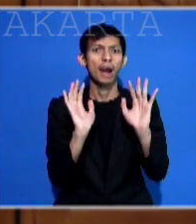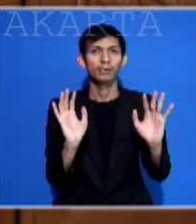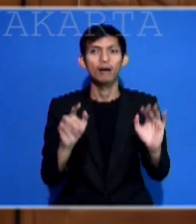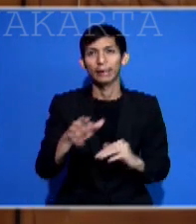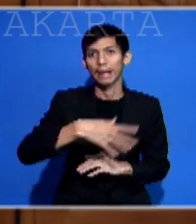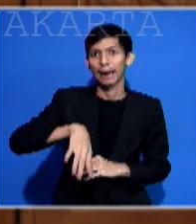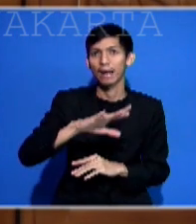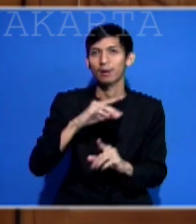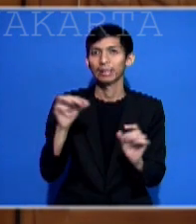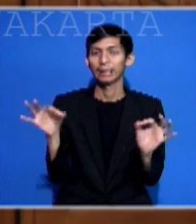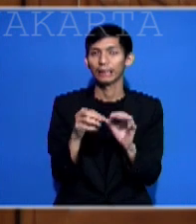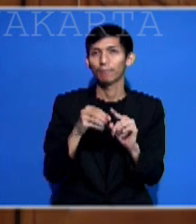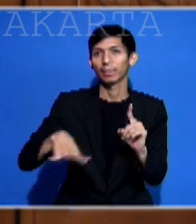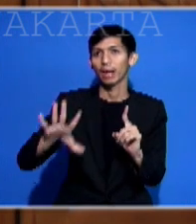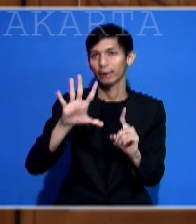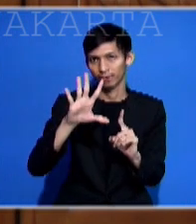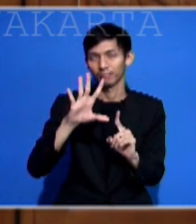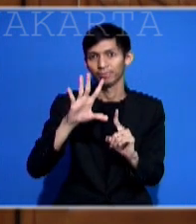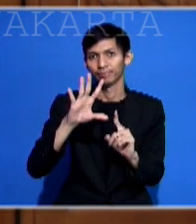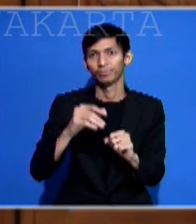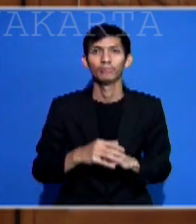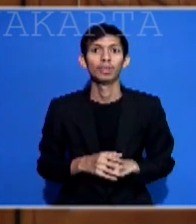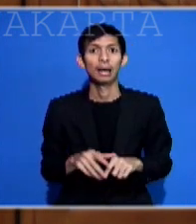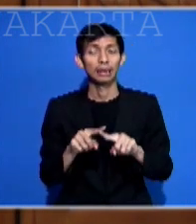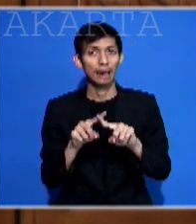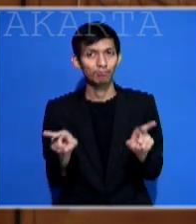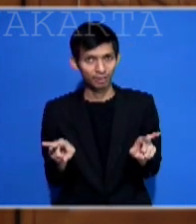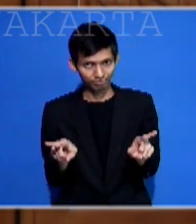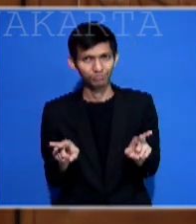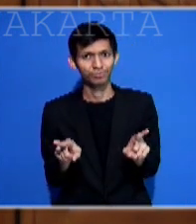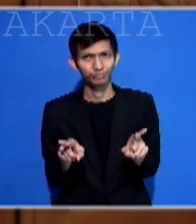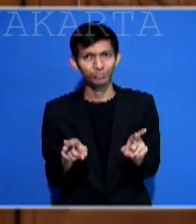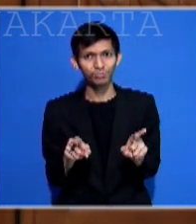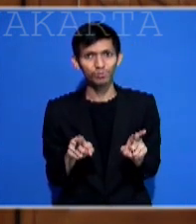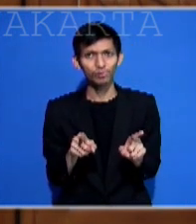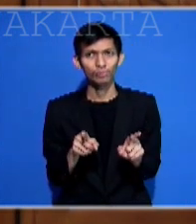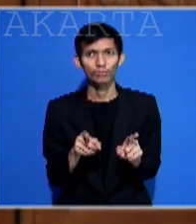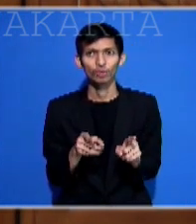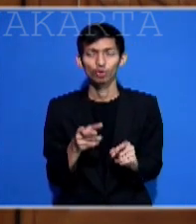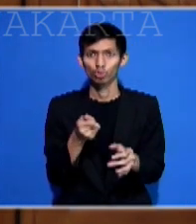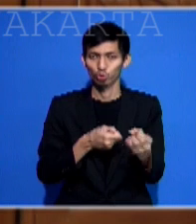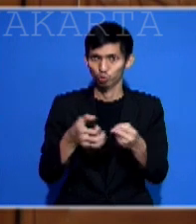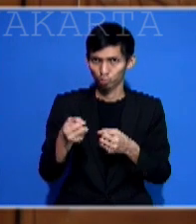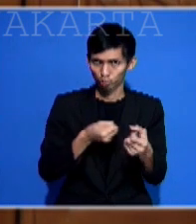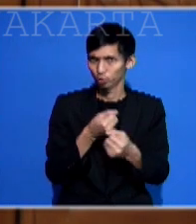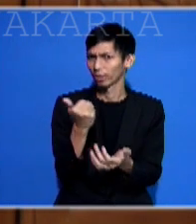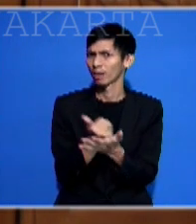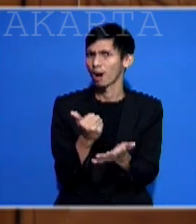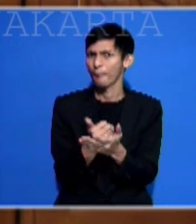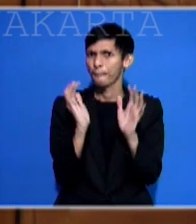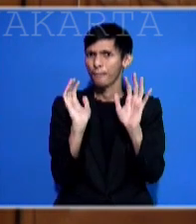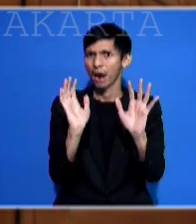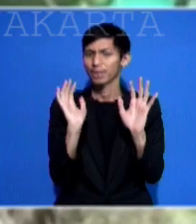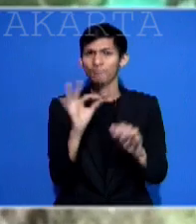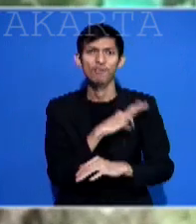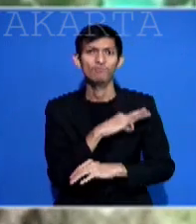Trisik. Emanipun tanaman menika namung kathah dipun kendhalekaken kamangka kaktus laut saestunipun ugi kathah mupangatipun.